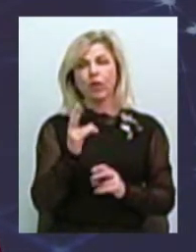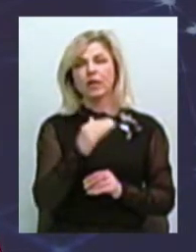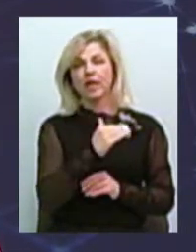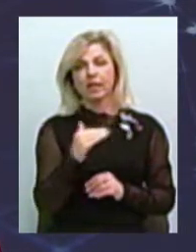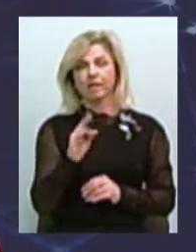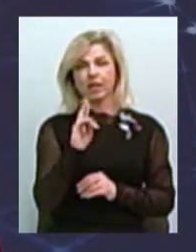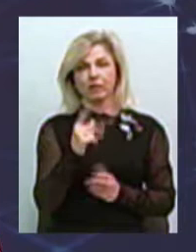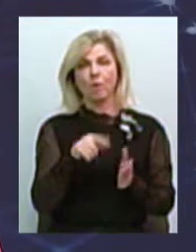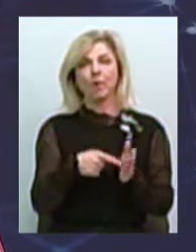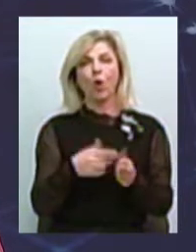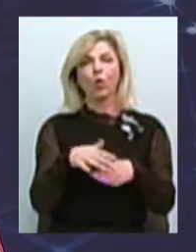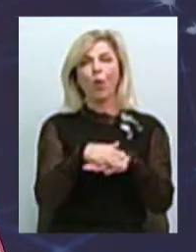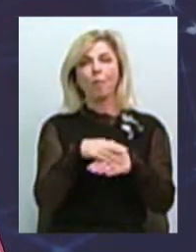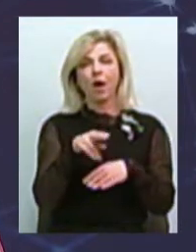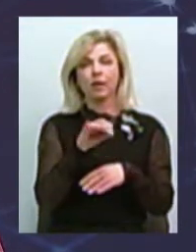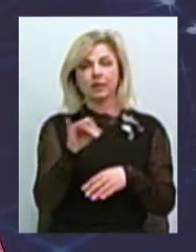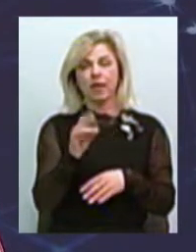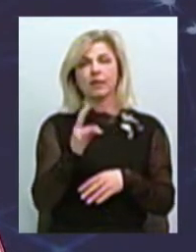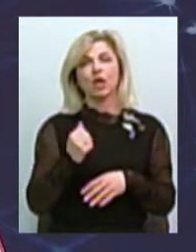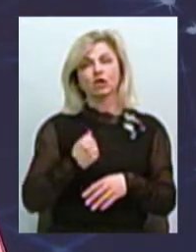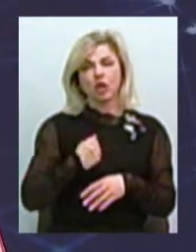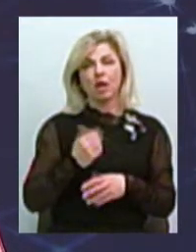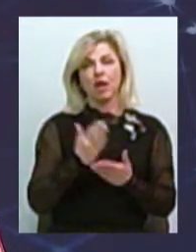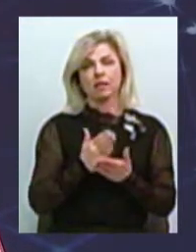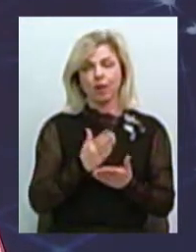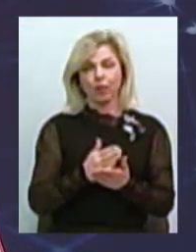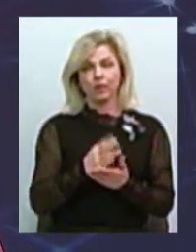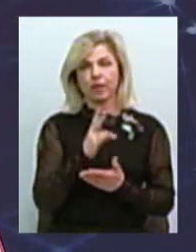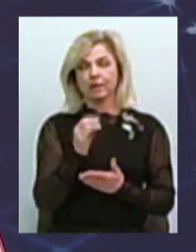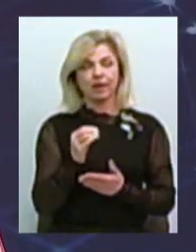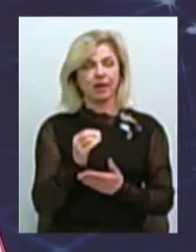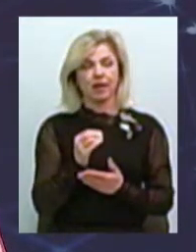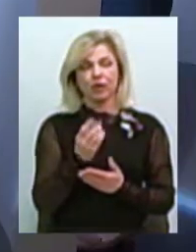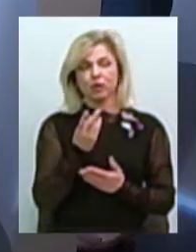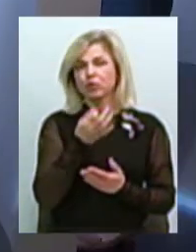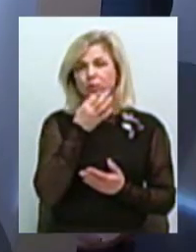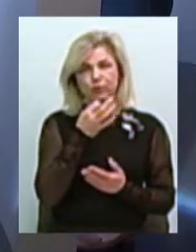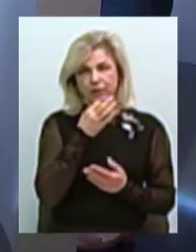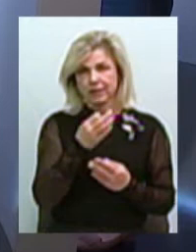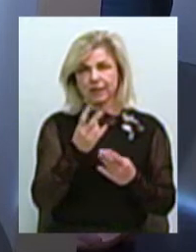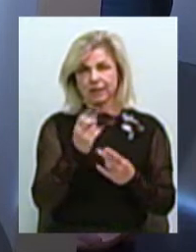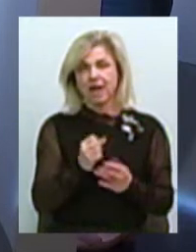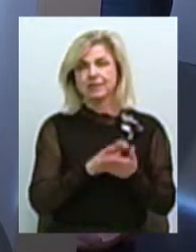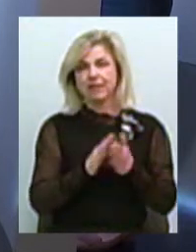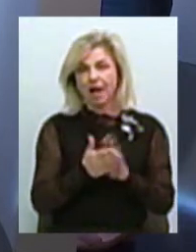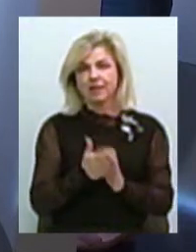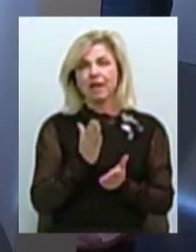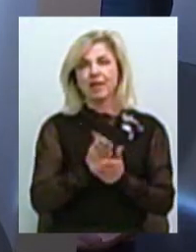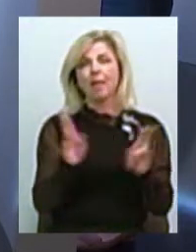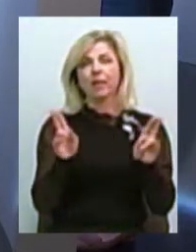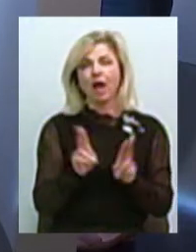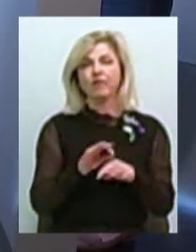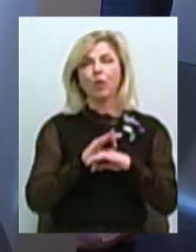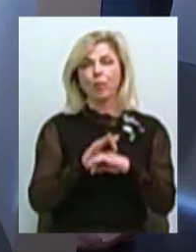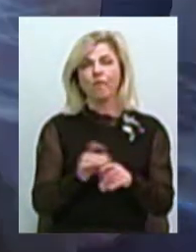Миколаївської міської громади, але, на жаль, воно знаходиться не на належному стані. Є правила поводження